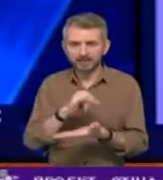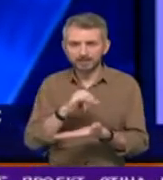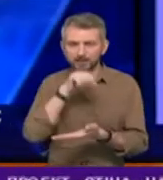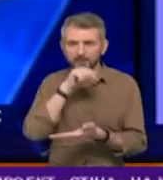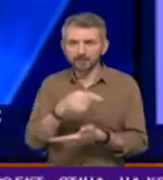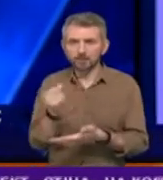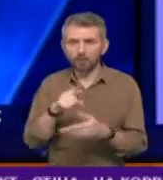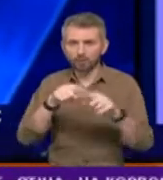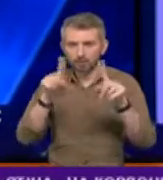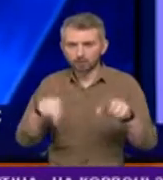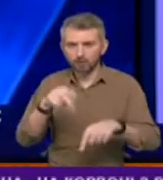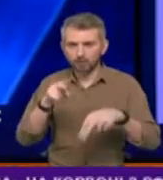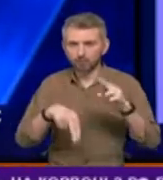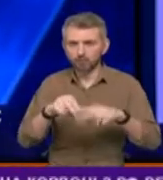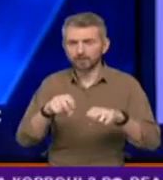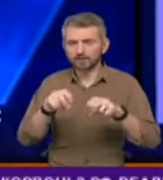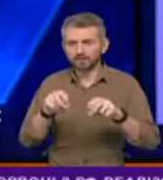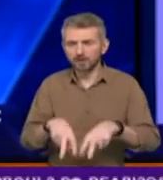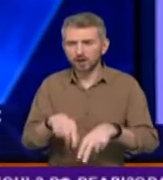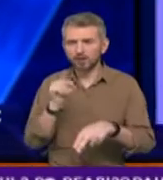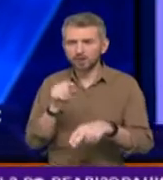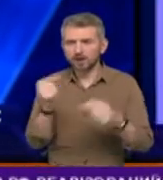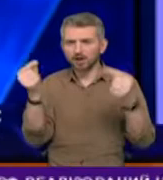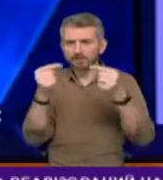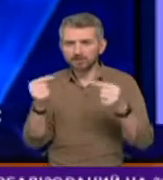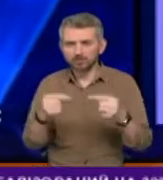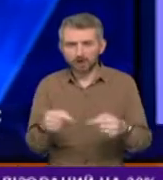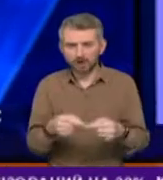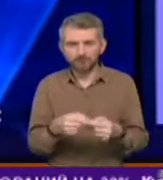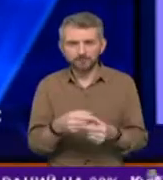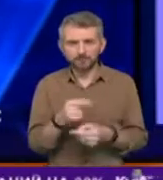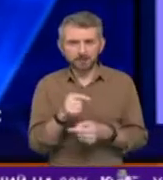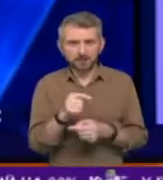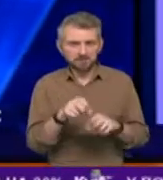період технологічної перерви спеціальна група